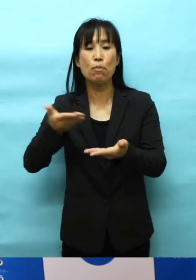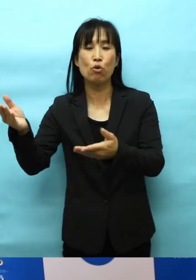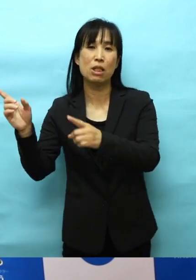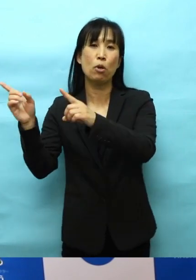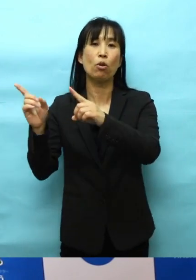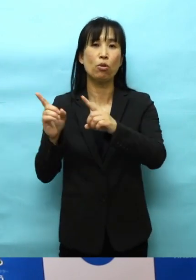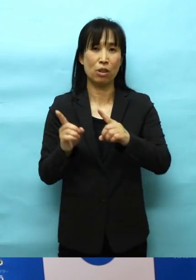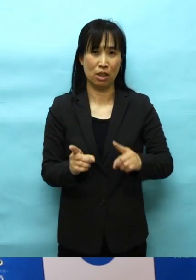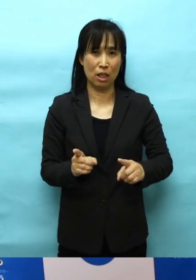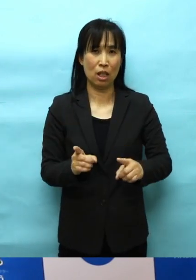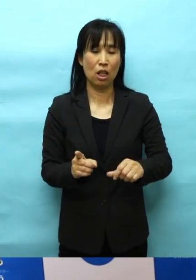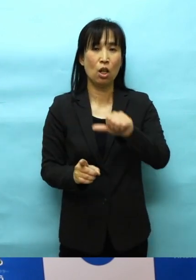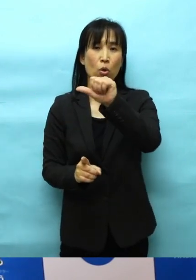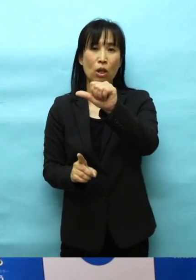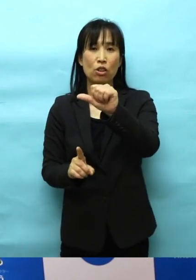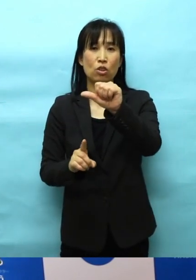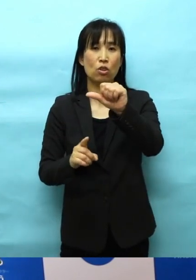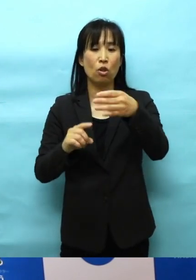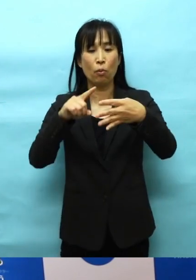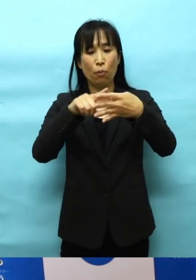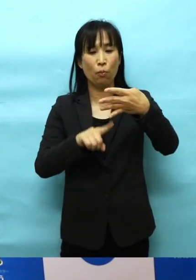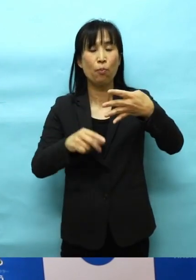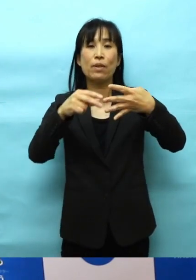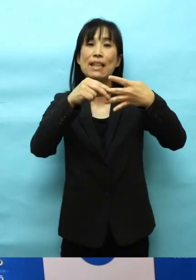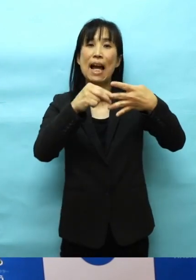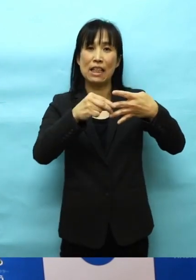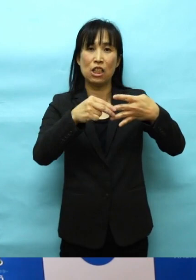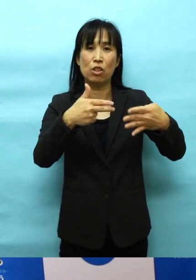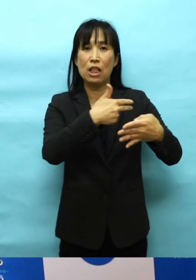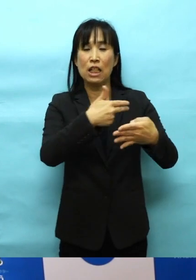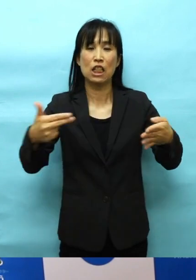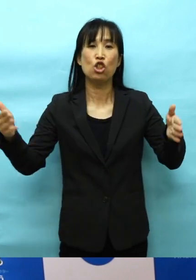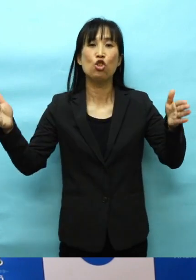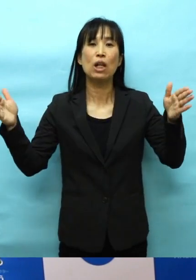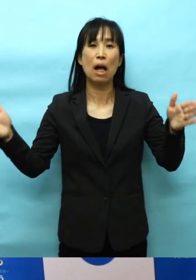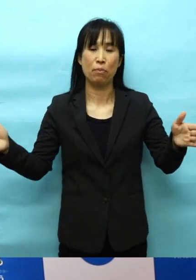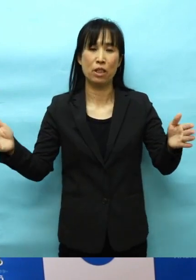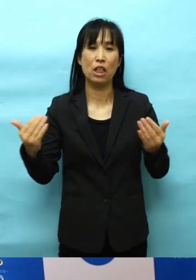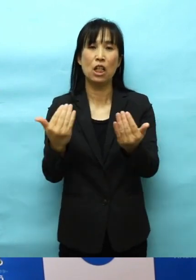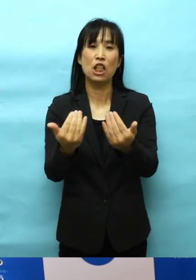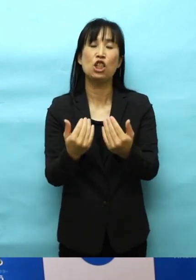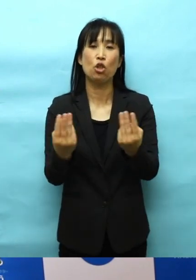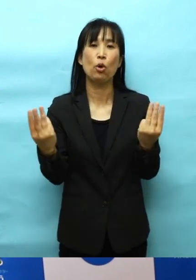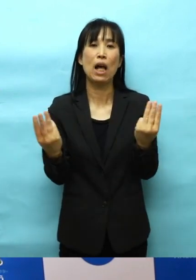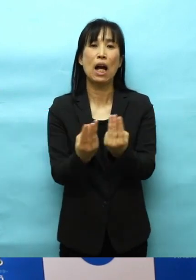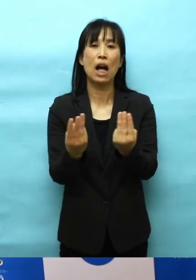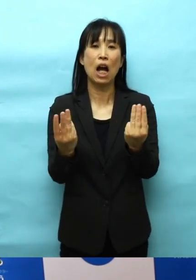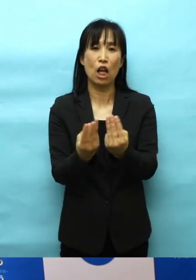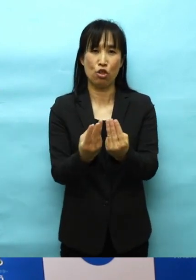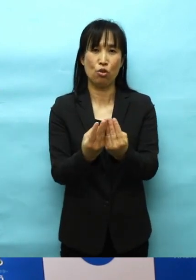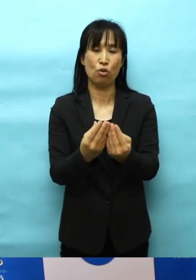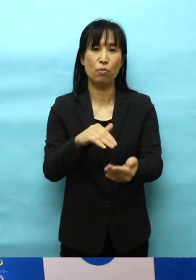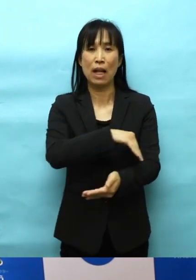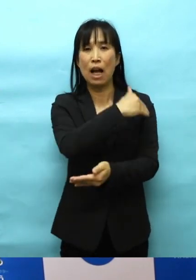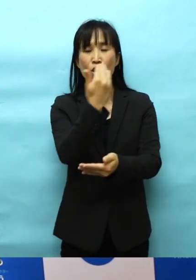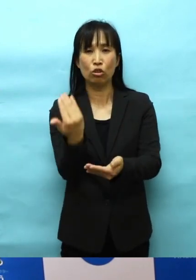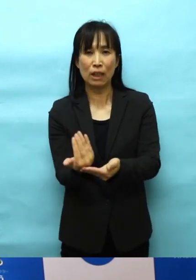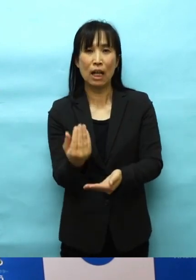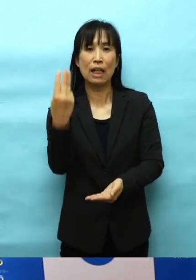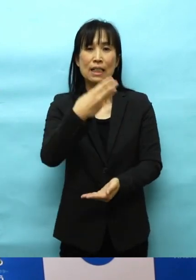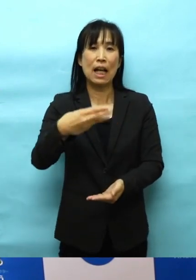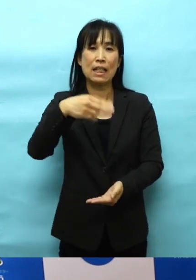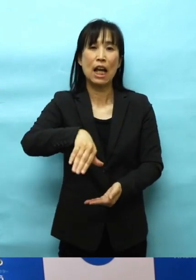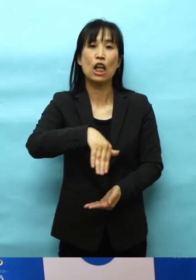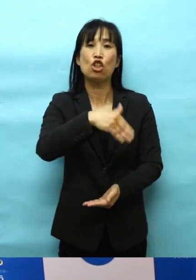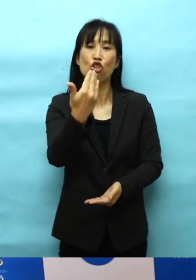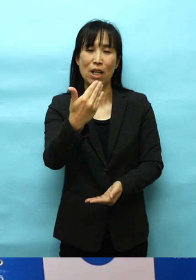スケジュールに基づき、5月の第2週中に1週間分の接種必要量が賄